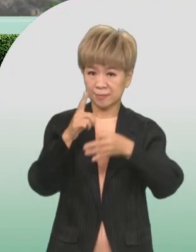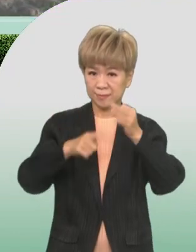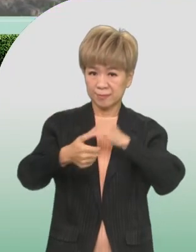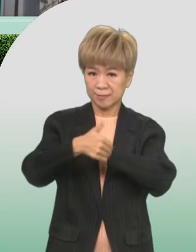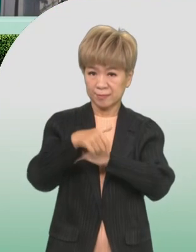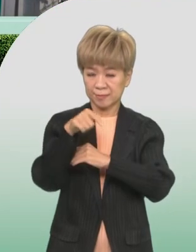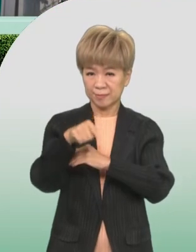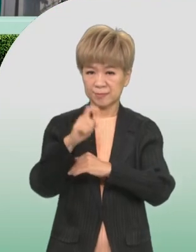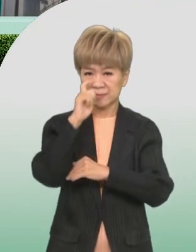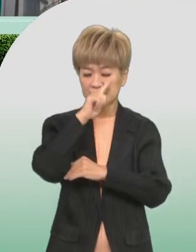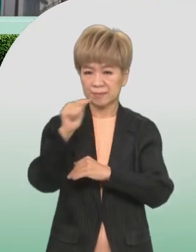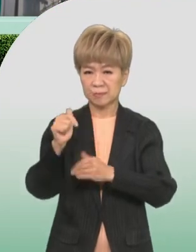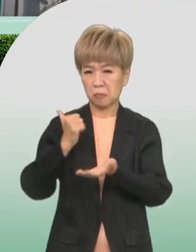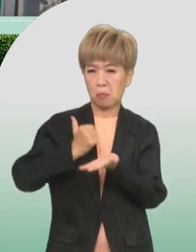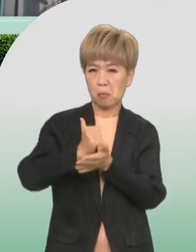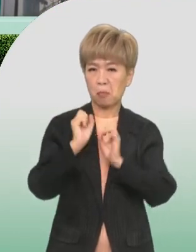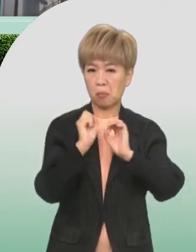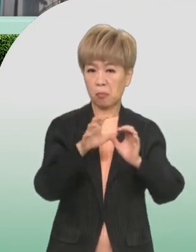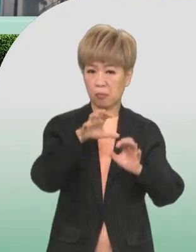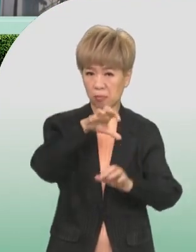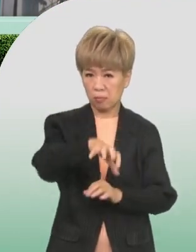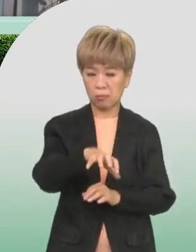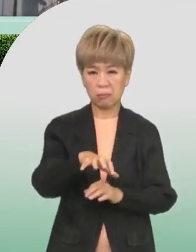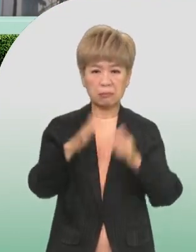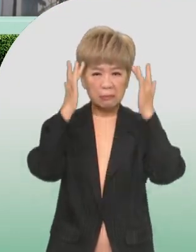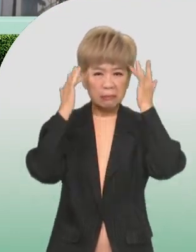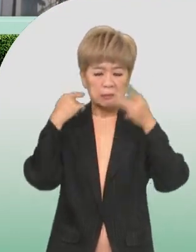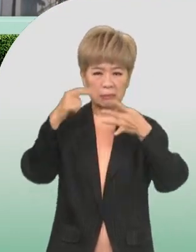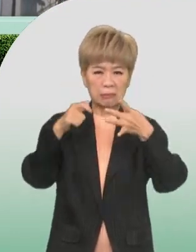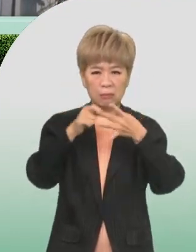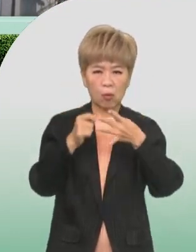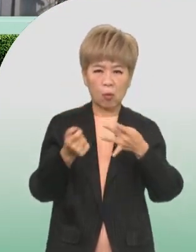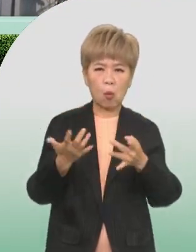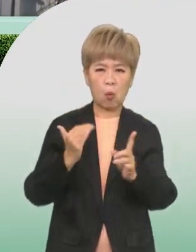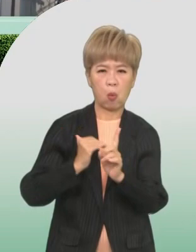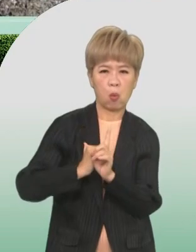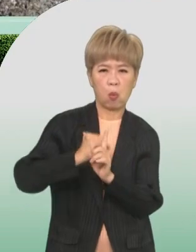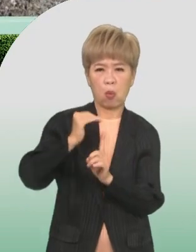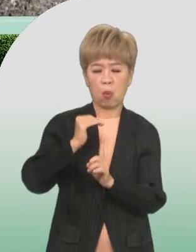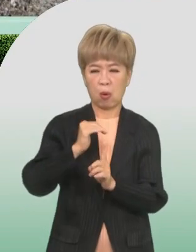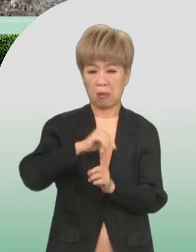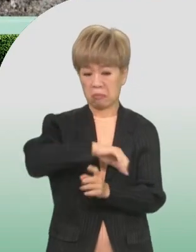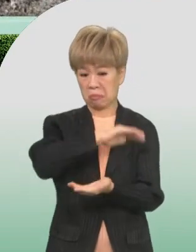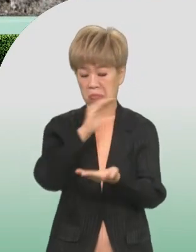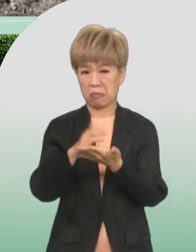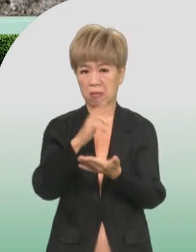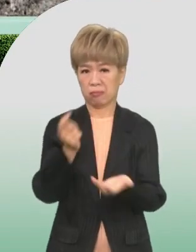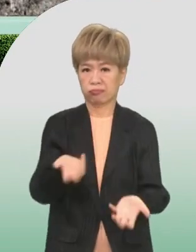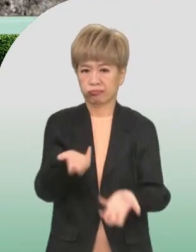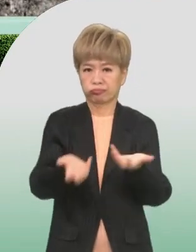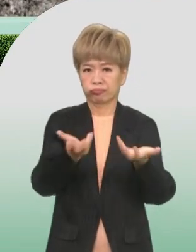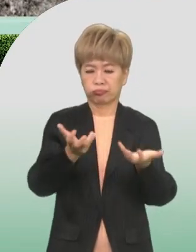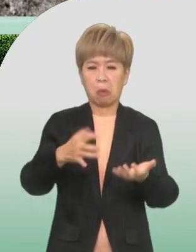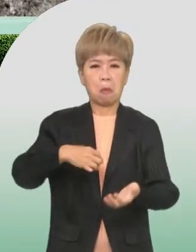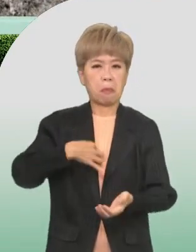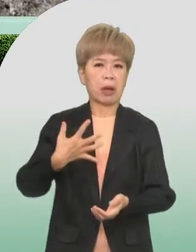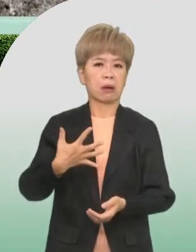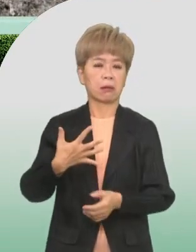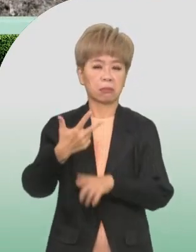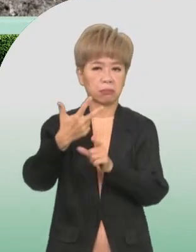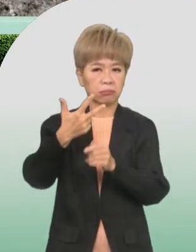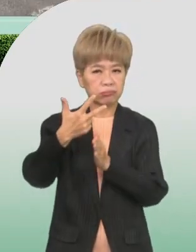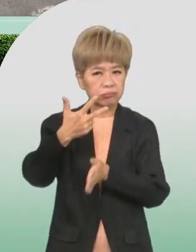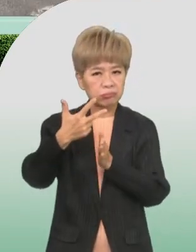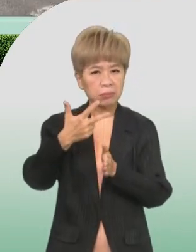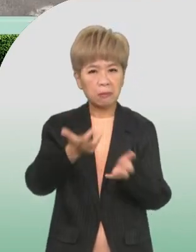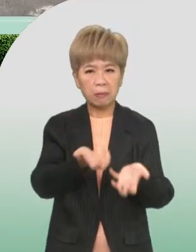新中间新风强嘅一卖错，见到一天动过文，对嘅脸色就会重复少。今年是我一个重